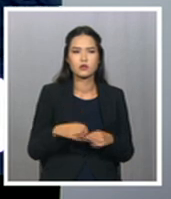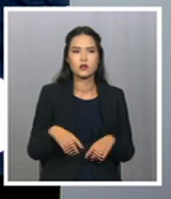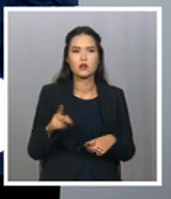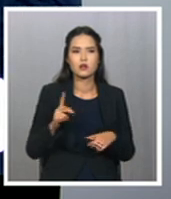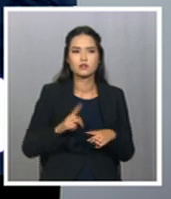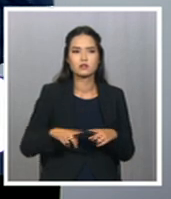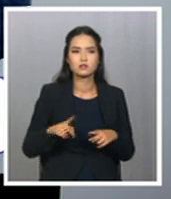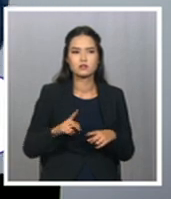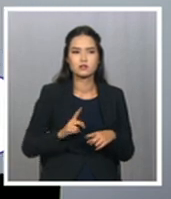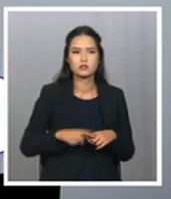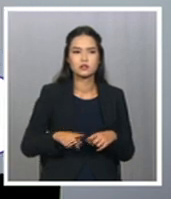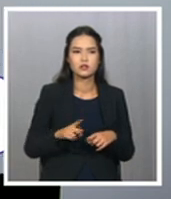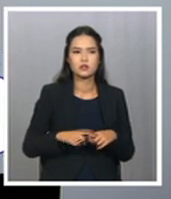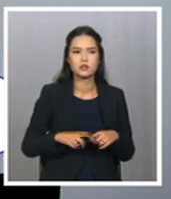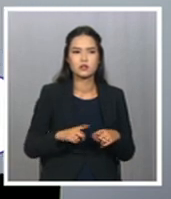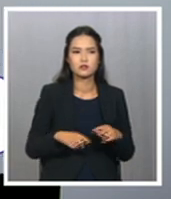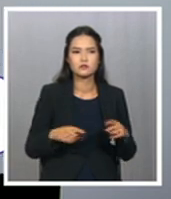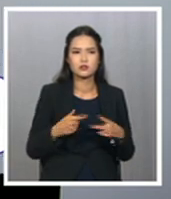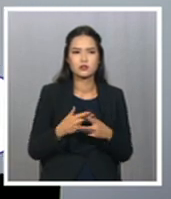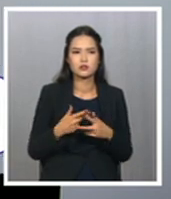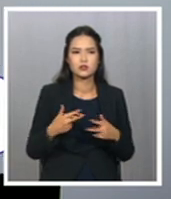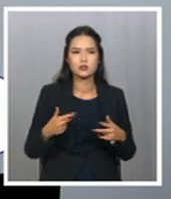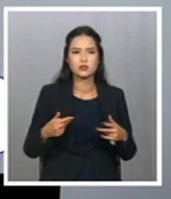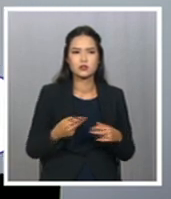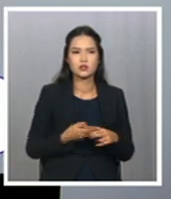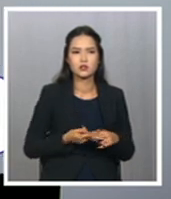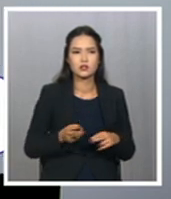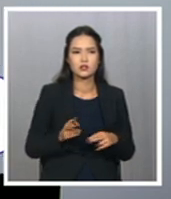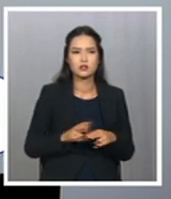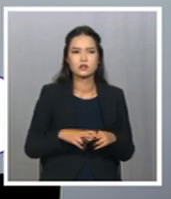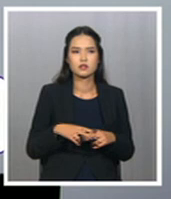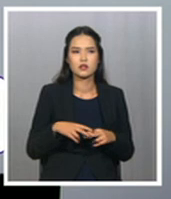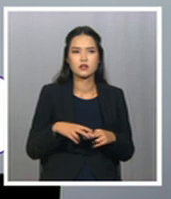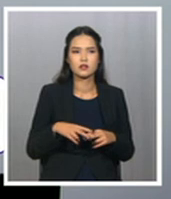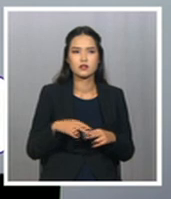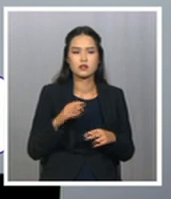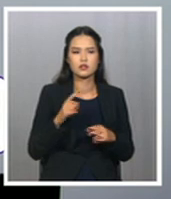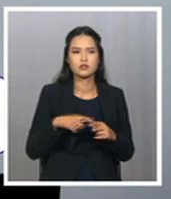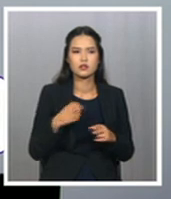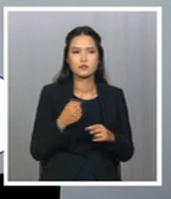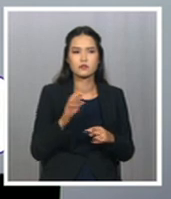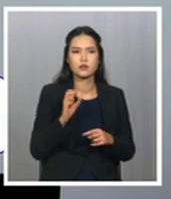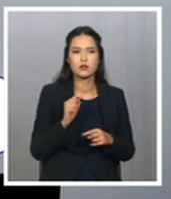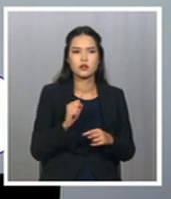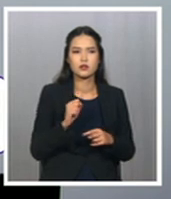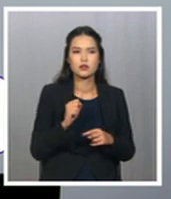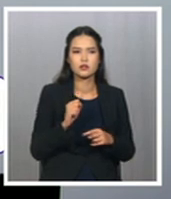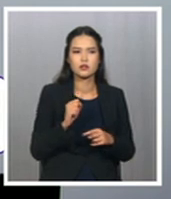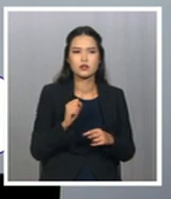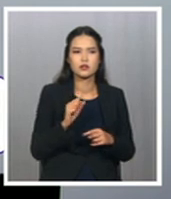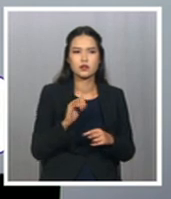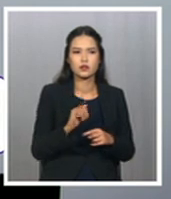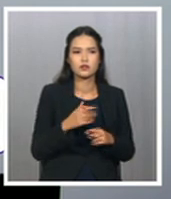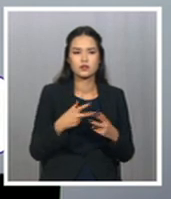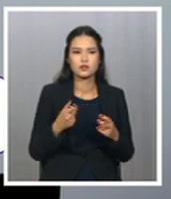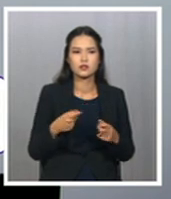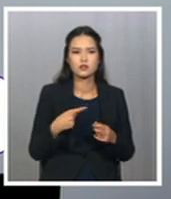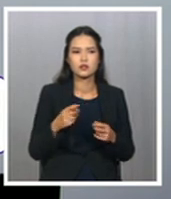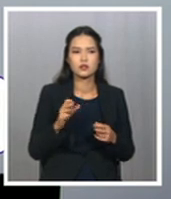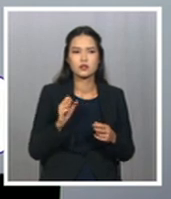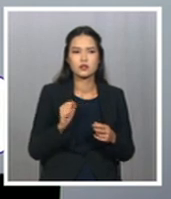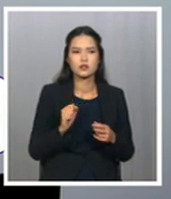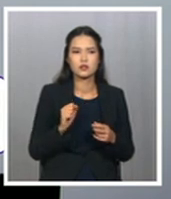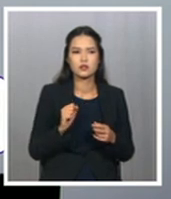назар аударайық. Бізде жылдамдық теңдеуін тербелістің жылдамдық теңдеуін гармоникалық тербелістің координатаның уақытқа тәуелділік